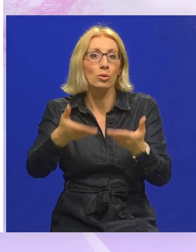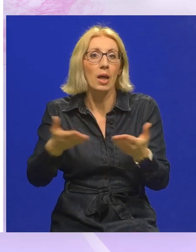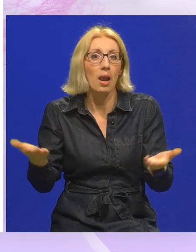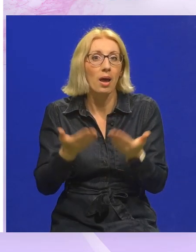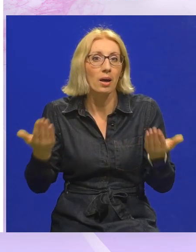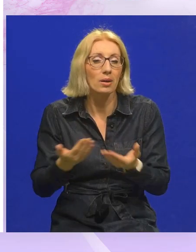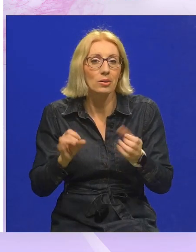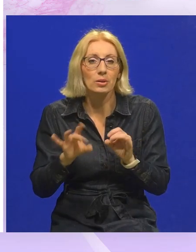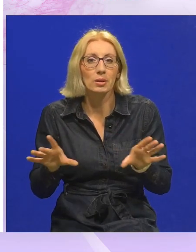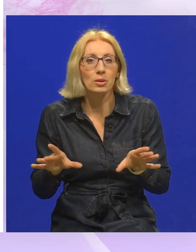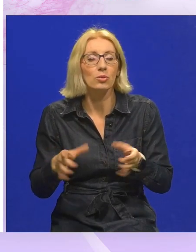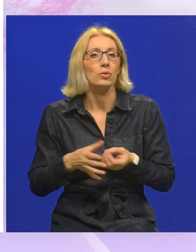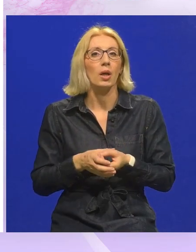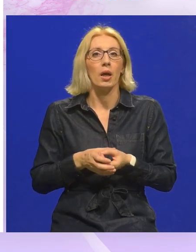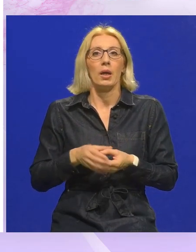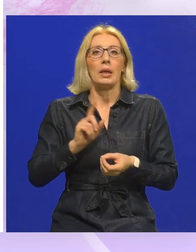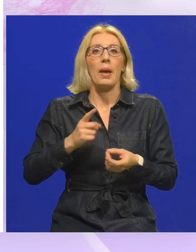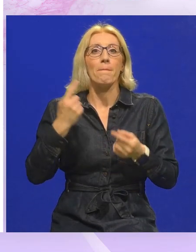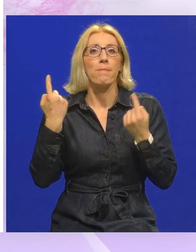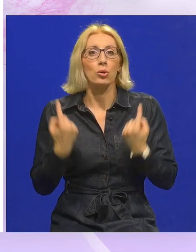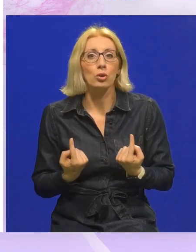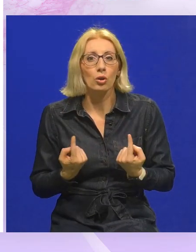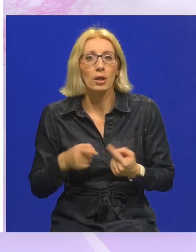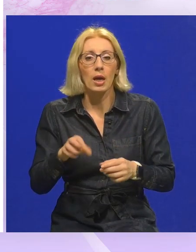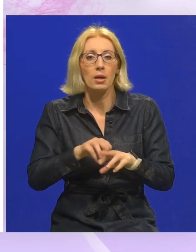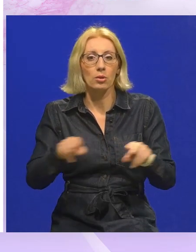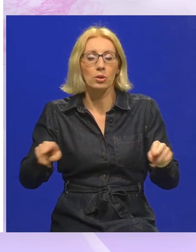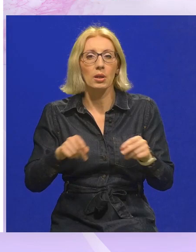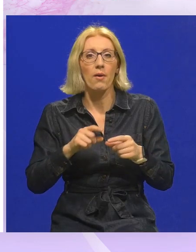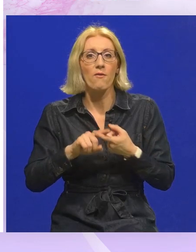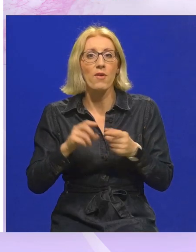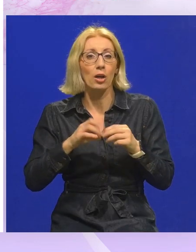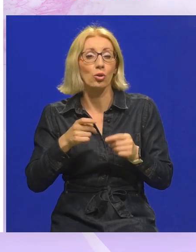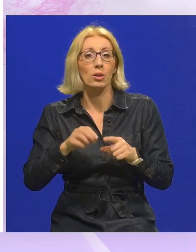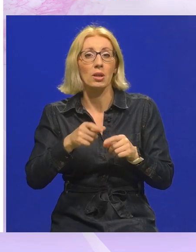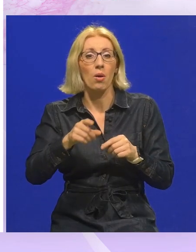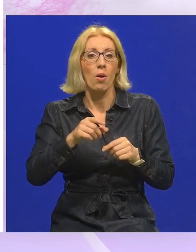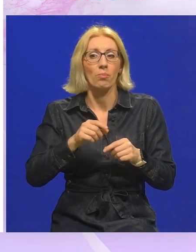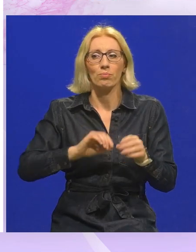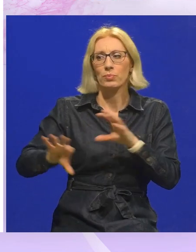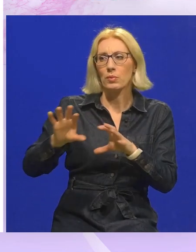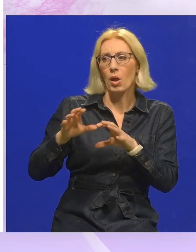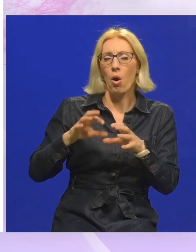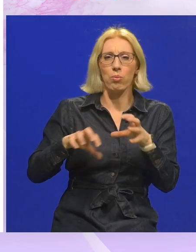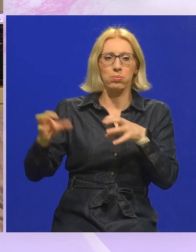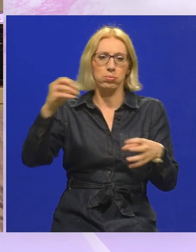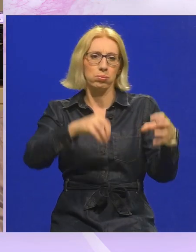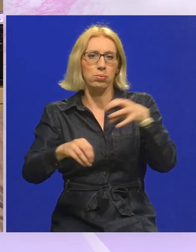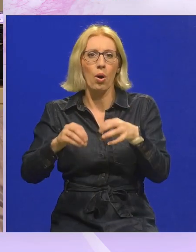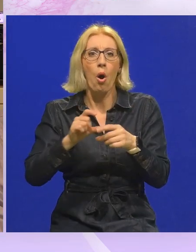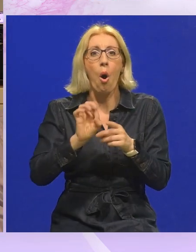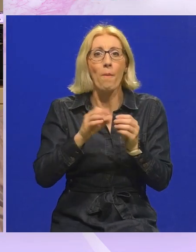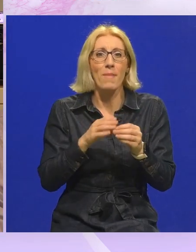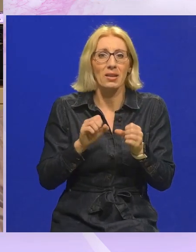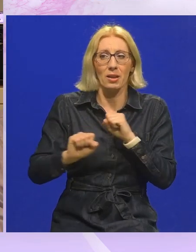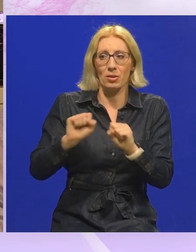tim okruženjima postoje dakle različiti faktori koji izuzetno ometaju njihovo uključivanje dakle u